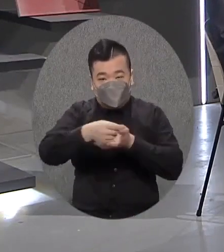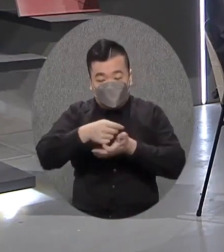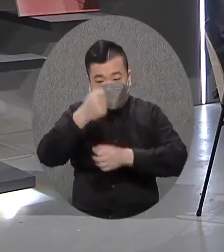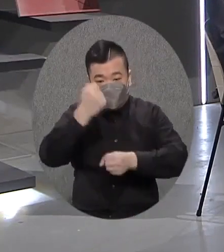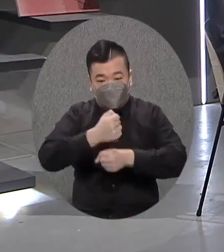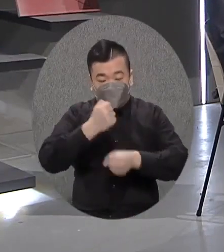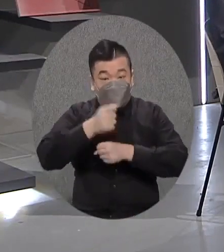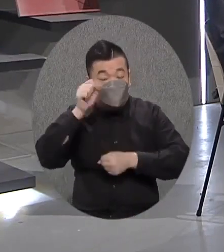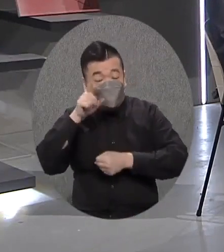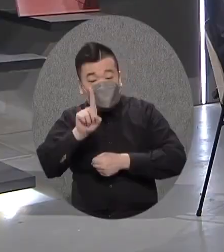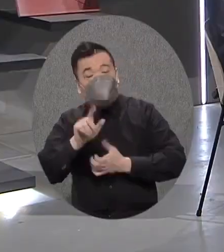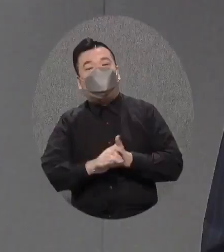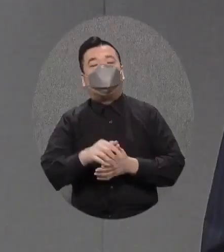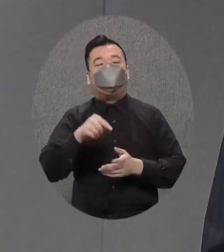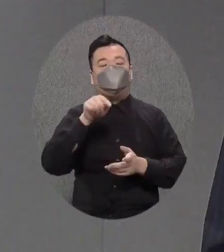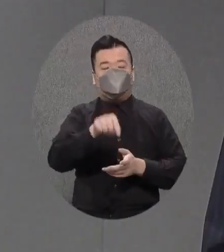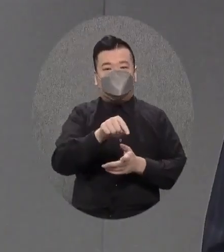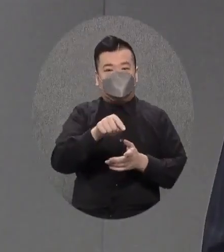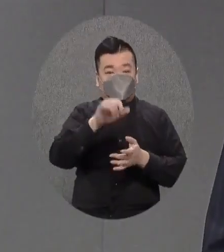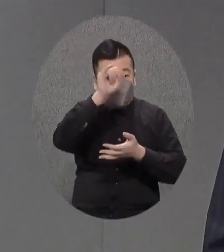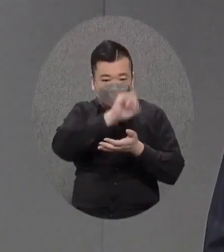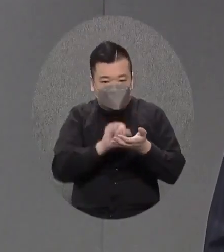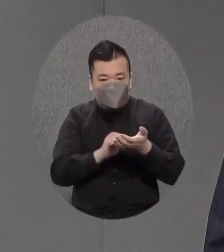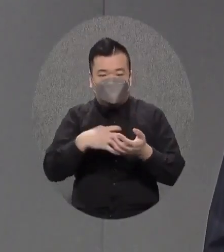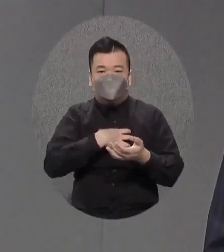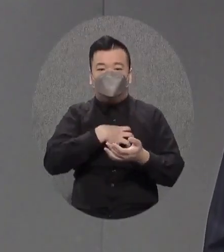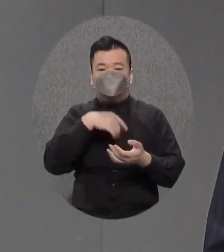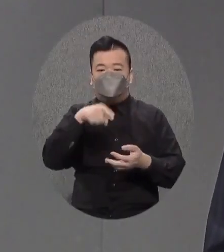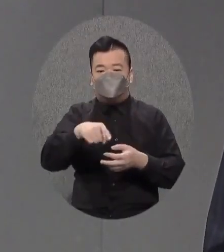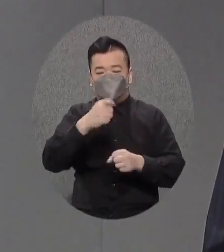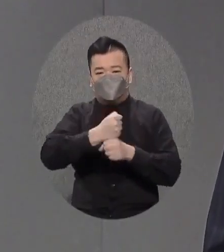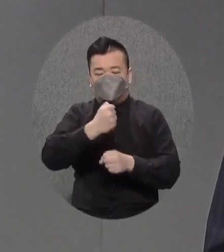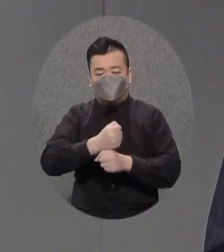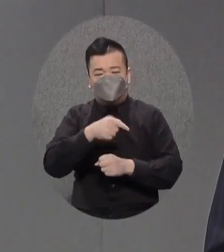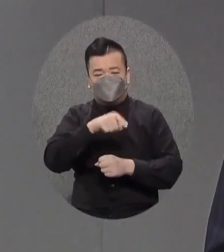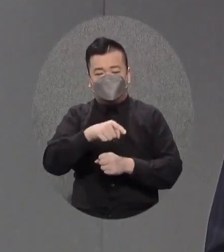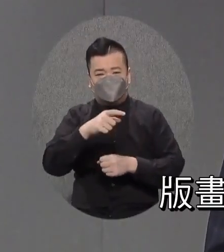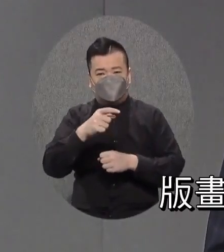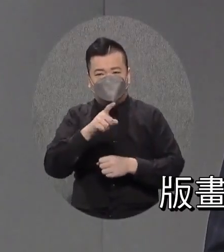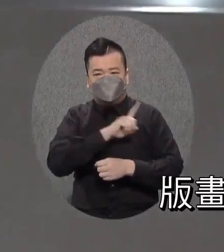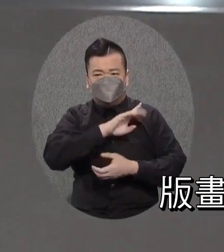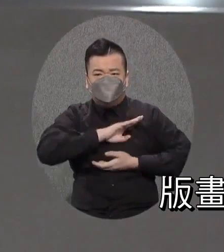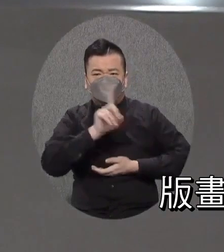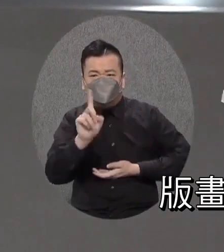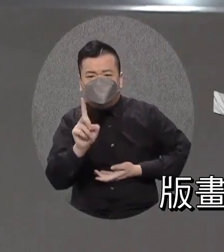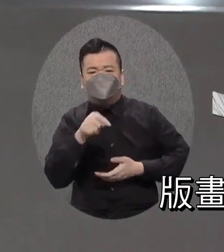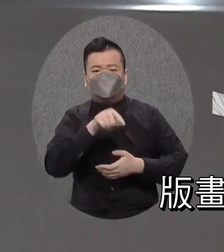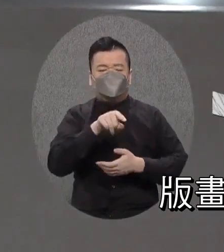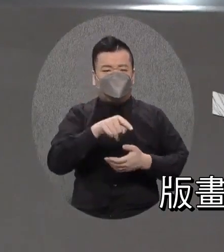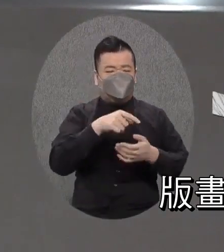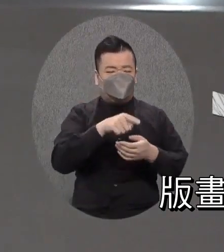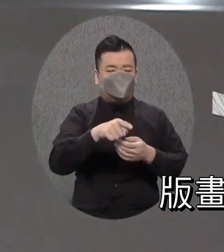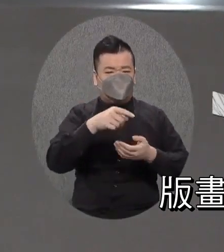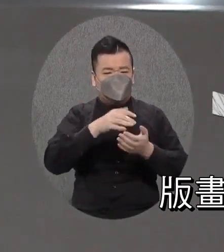嚇，或者即係本質上嘅特色。在作為藝術媒介上，即係版畫的特性又係乜嘢？ 版畫其中有一個很大的特